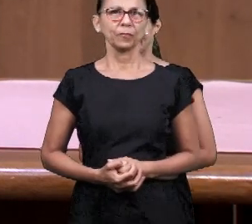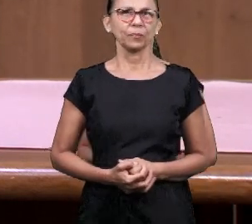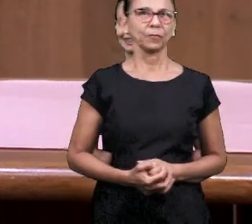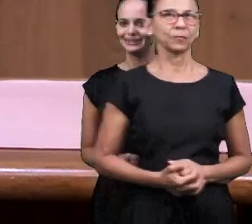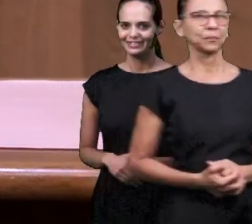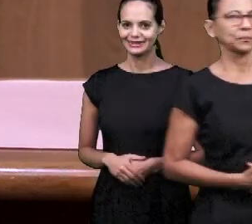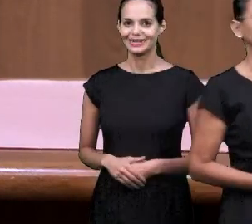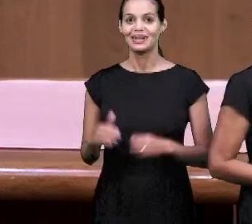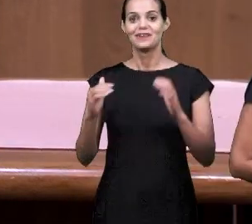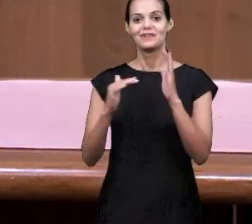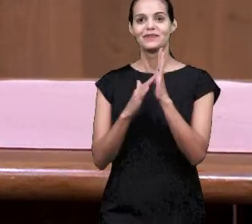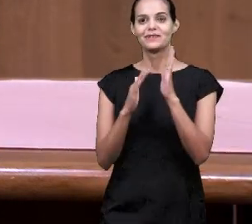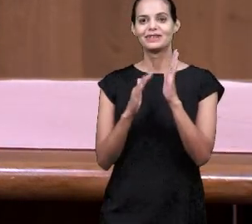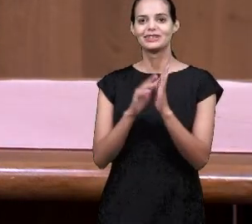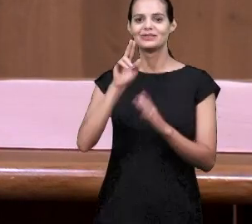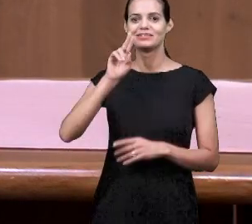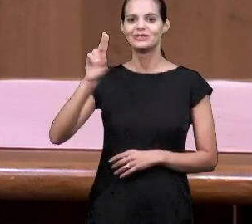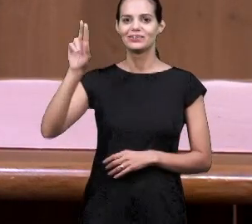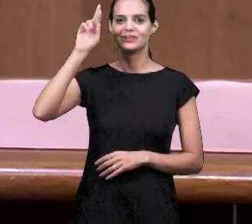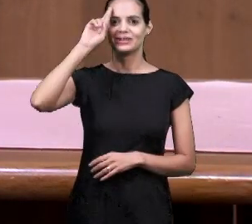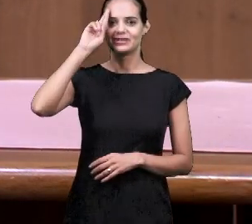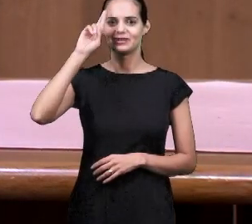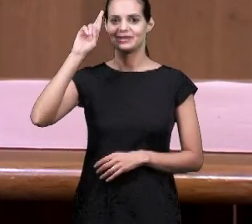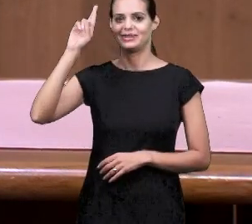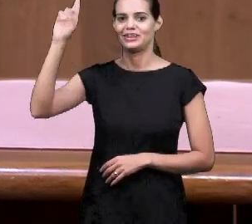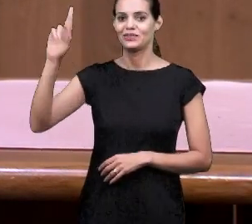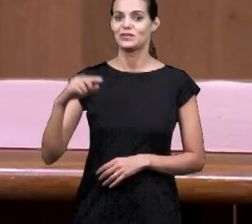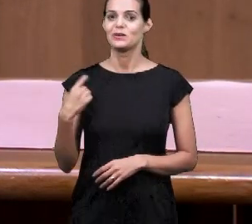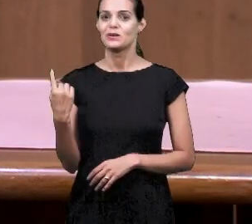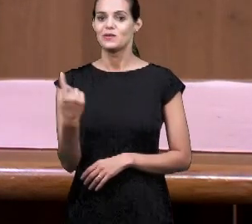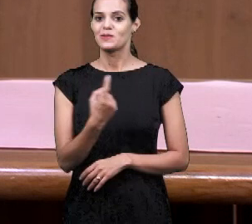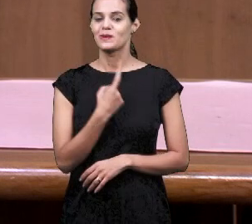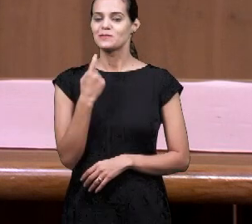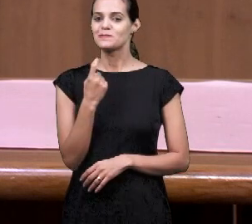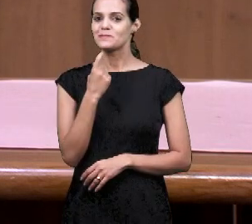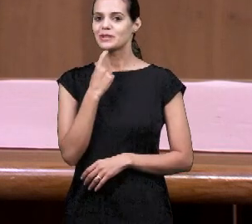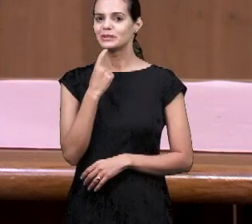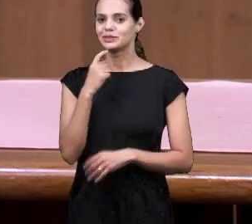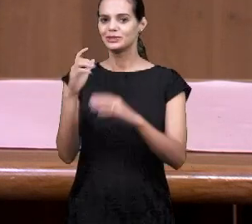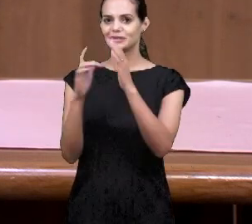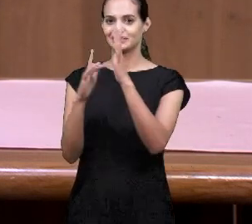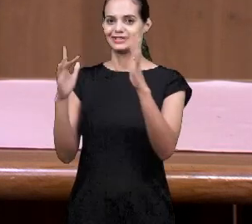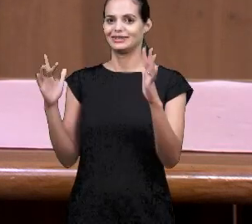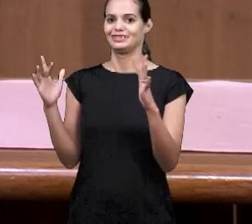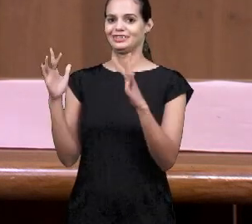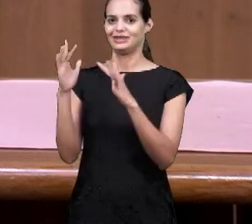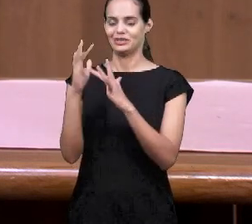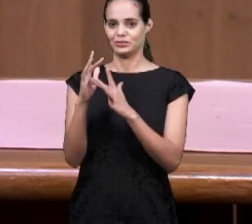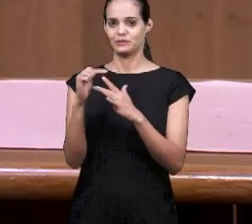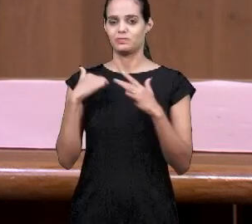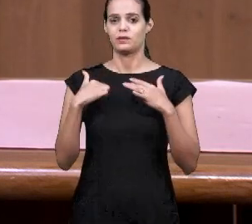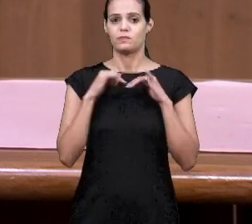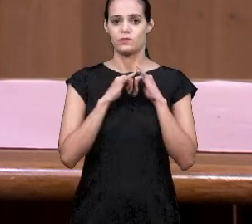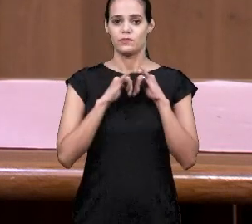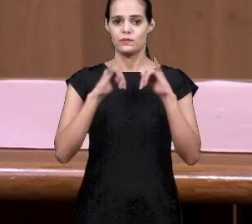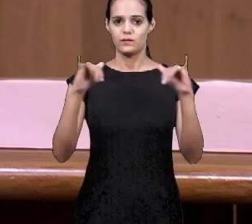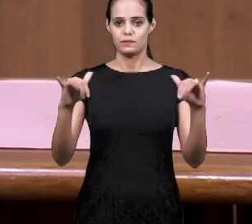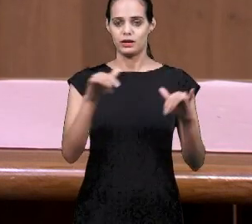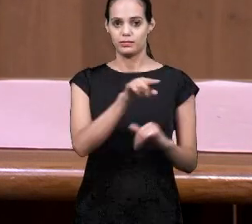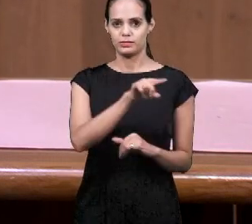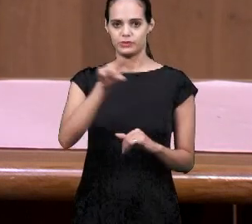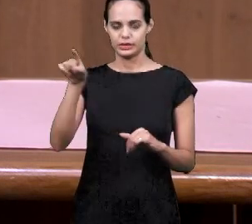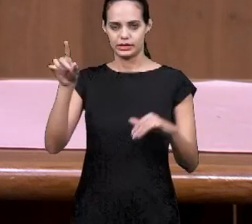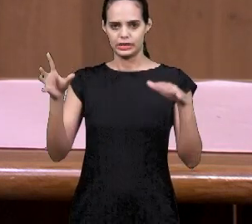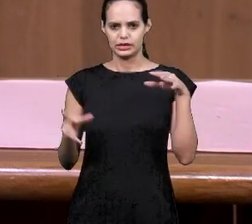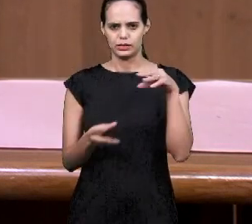Loué soit le nom du Seigneur. Nous voulons être plus proches de Jésus. Je veux rappeler une chose à mes frères et sœurs, que ce contenu de